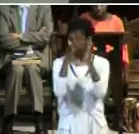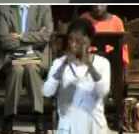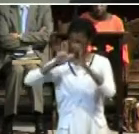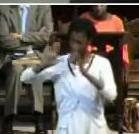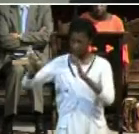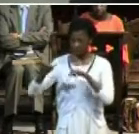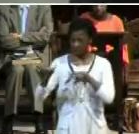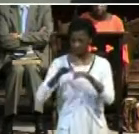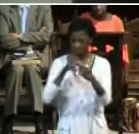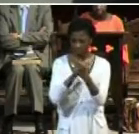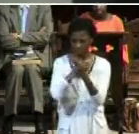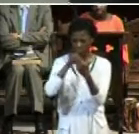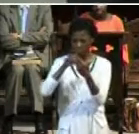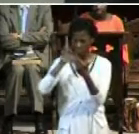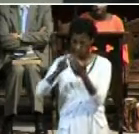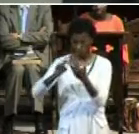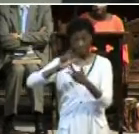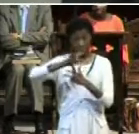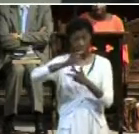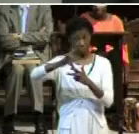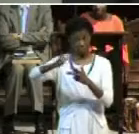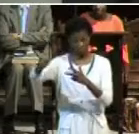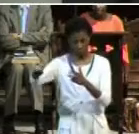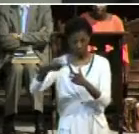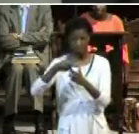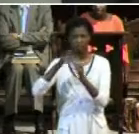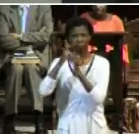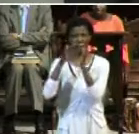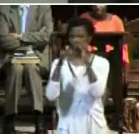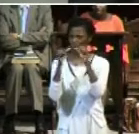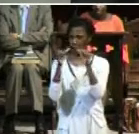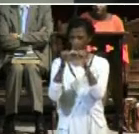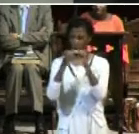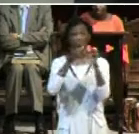Et elles se font dans l'ordre. Il se mêle à la foule.